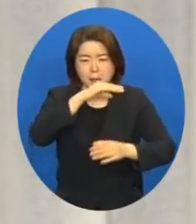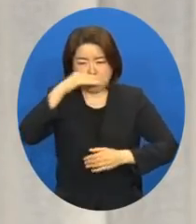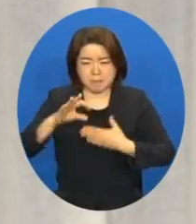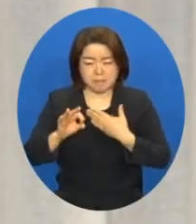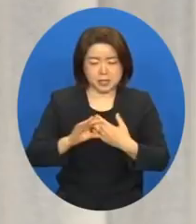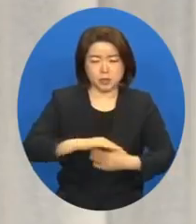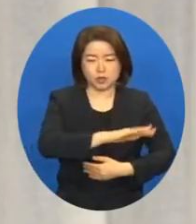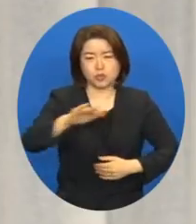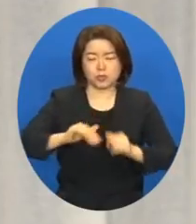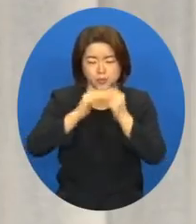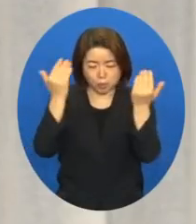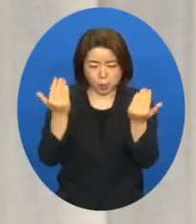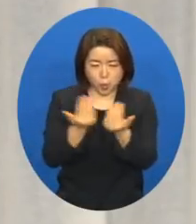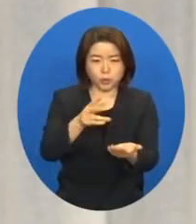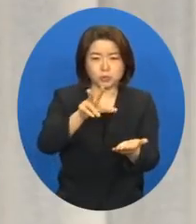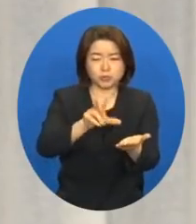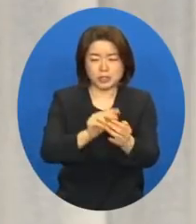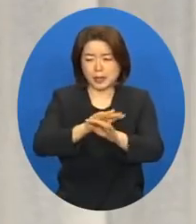시작이기 때문입니다.